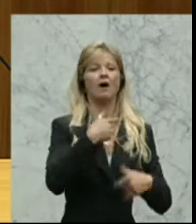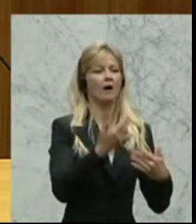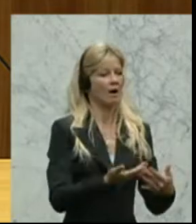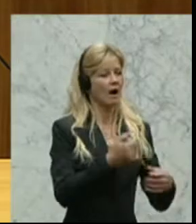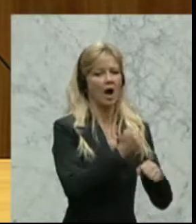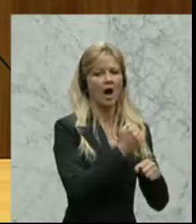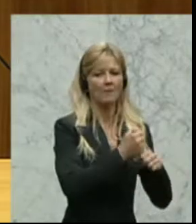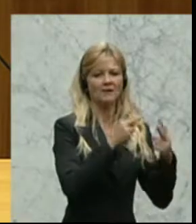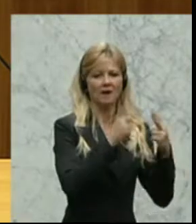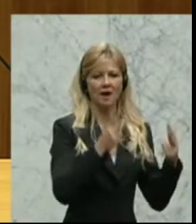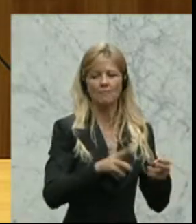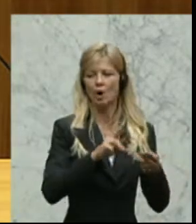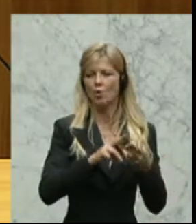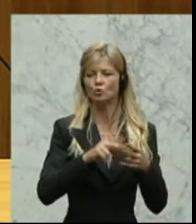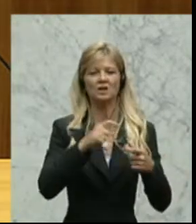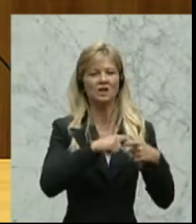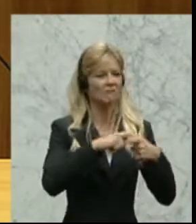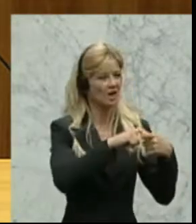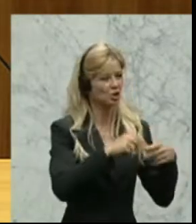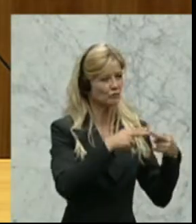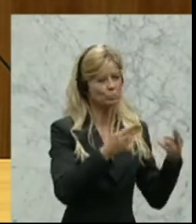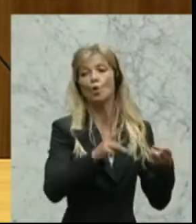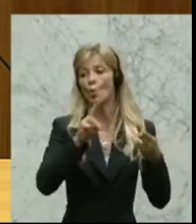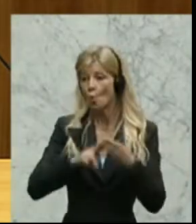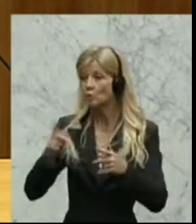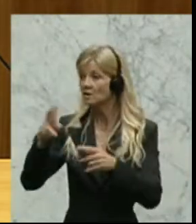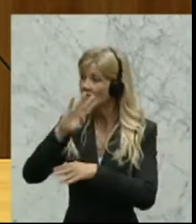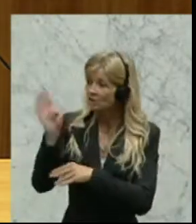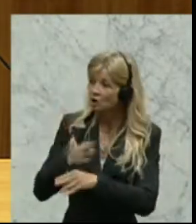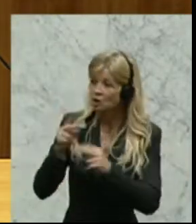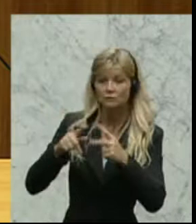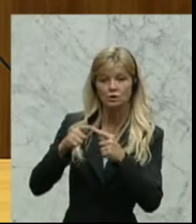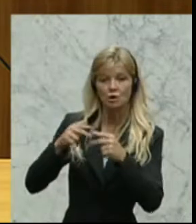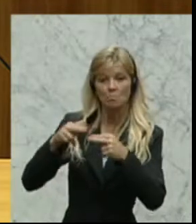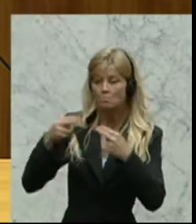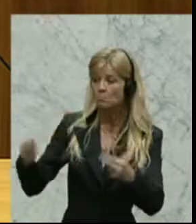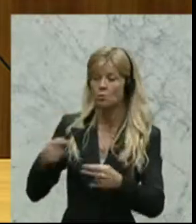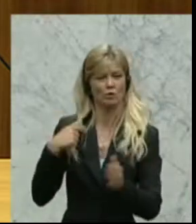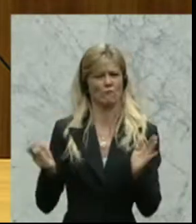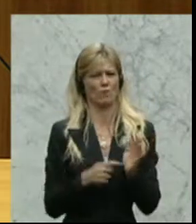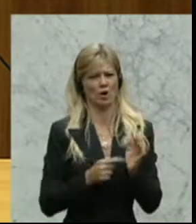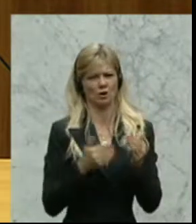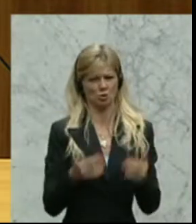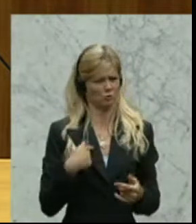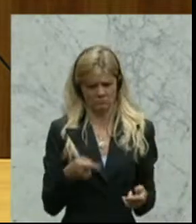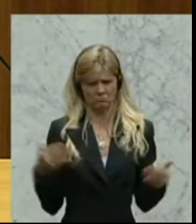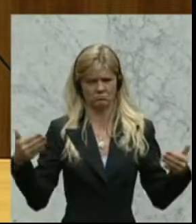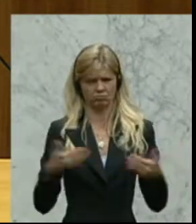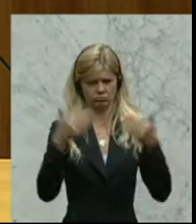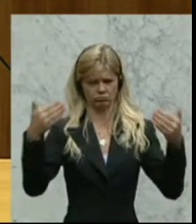die Institutionen des Wirtschaftsbundes und fordern das. Ja, wer glaubt Ihnen das noch? Das nimmt Ihnen ja keiner mehr ab.